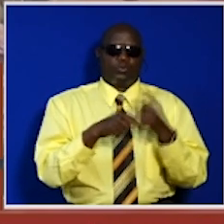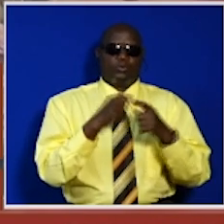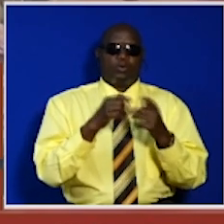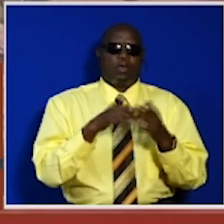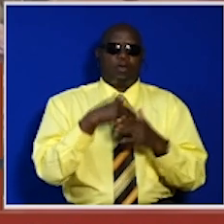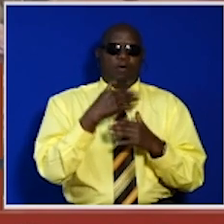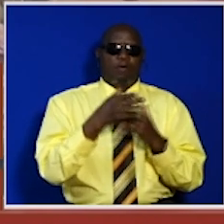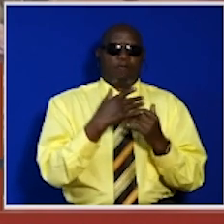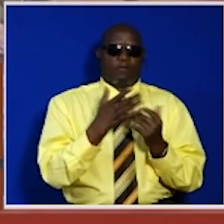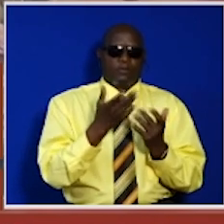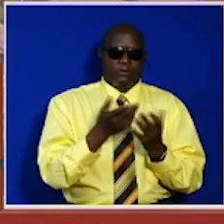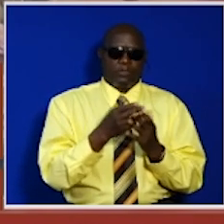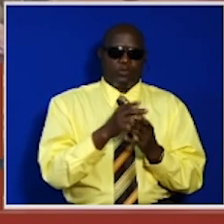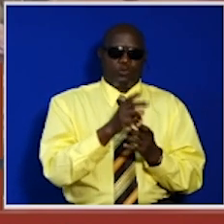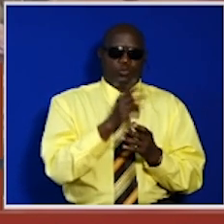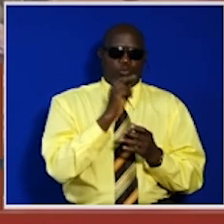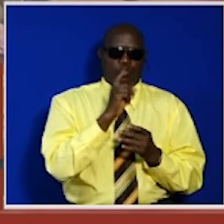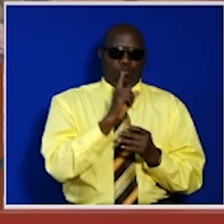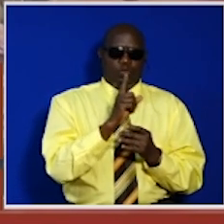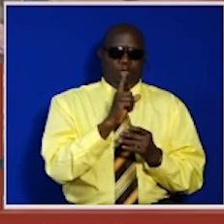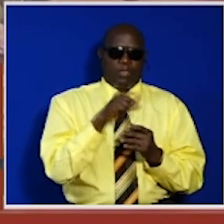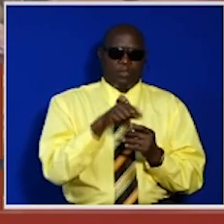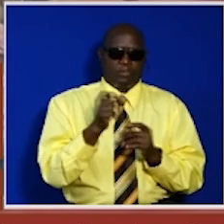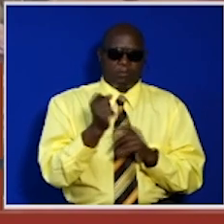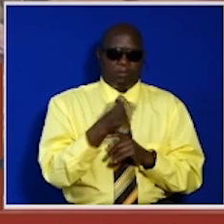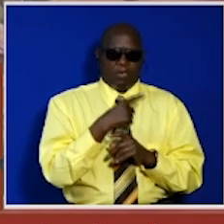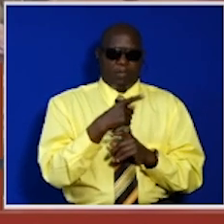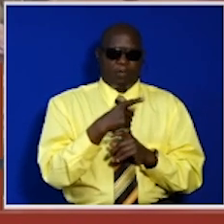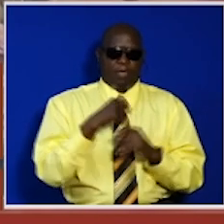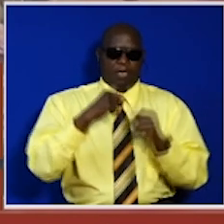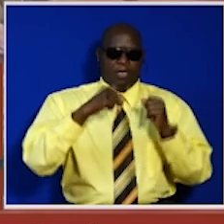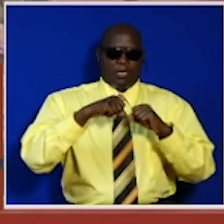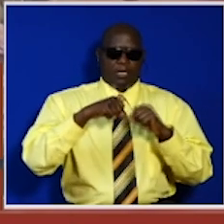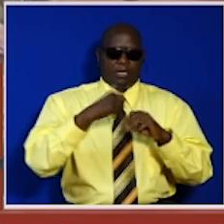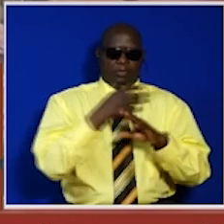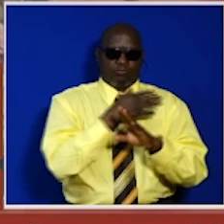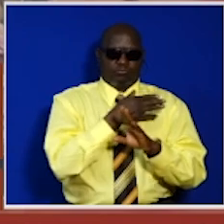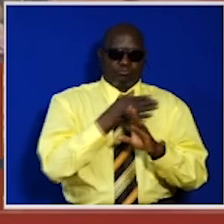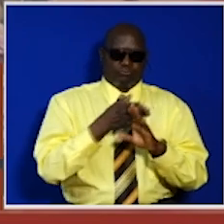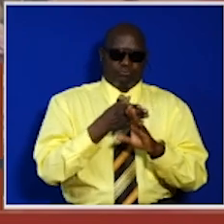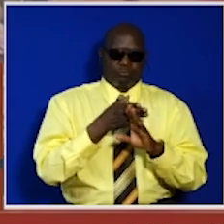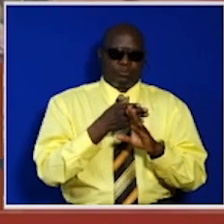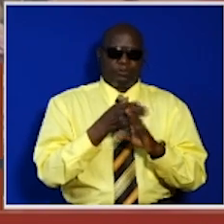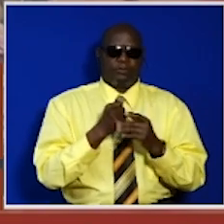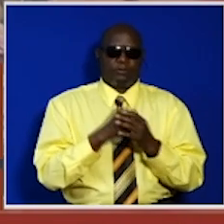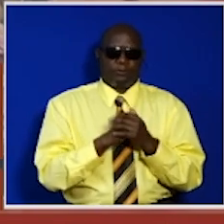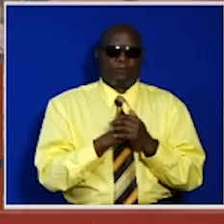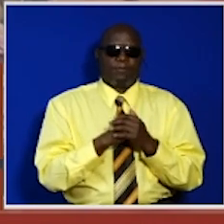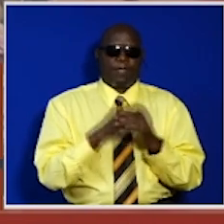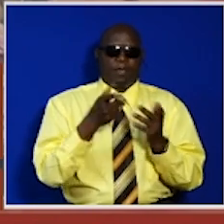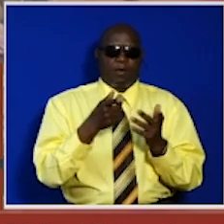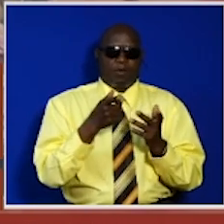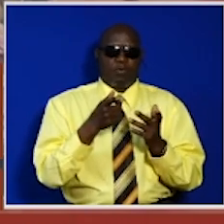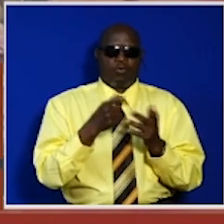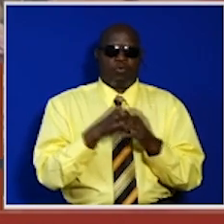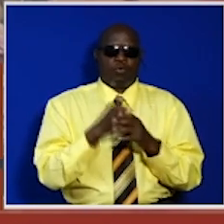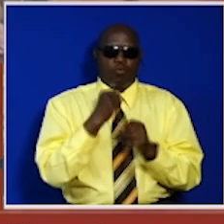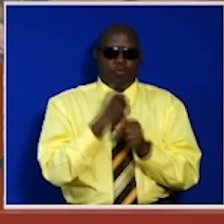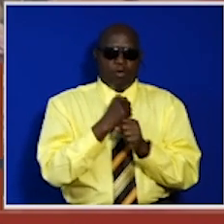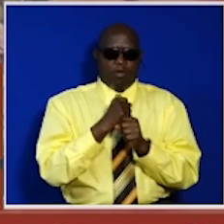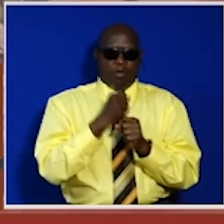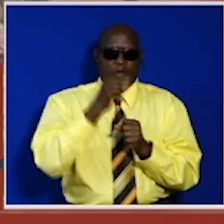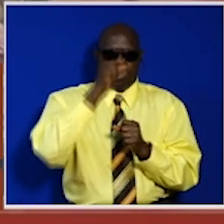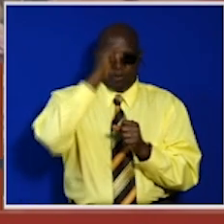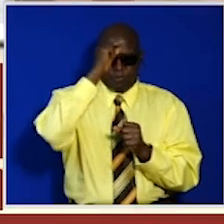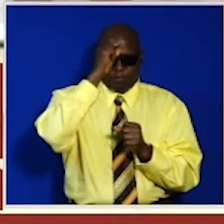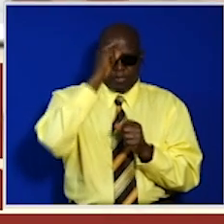mwezi huu, licha makubaliano ya hapo awali na serikali. Wafanyikazi wa umma pia wametakiwa kutoa maoni yao kuhusu pendekezo